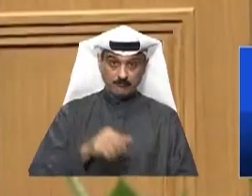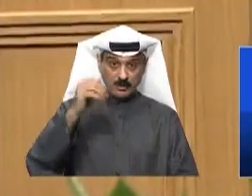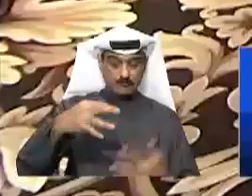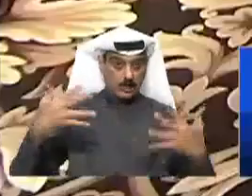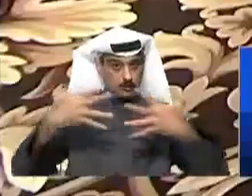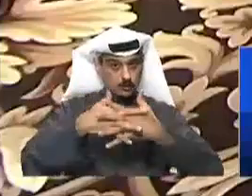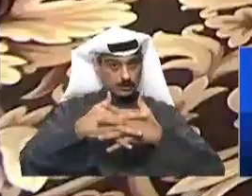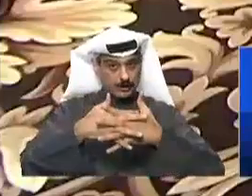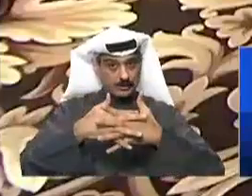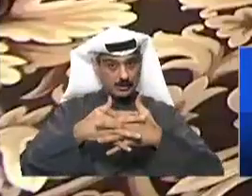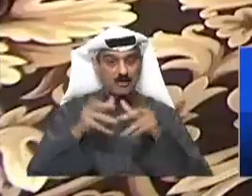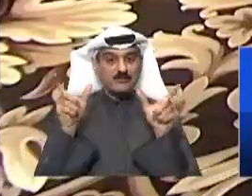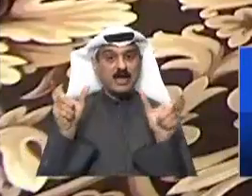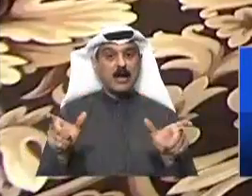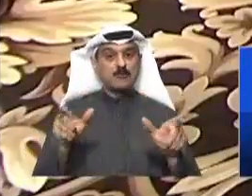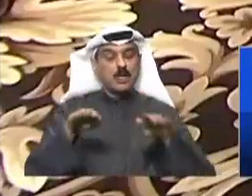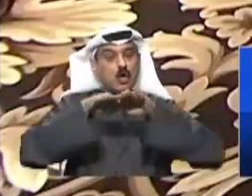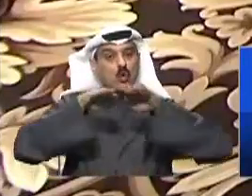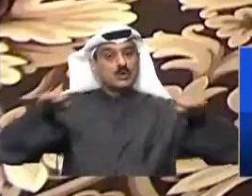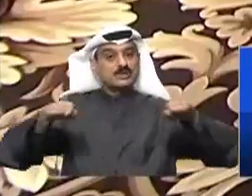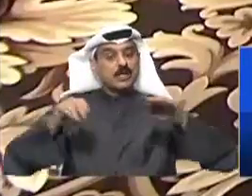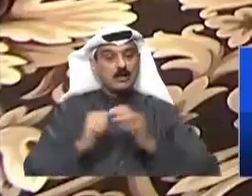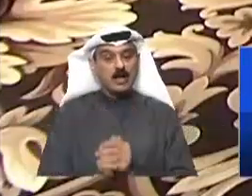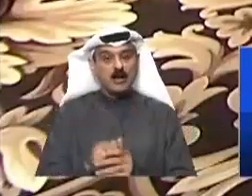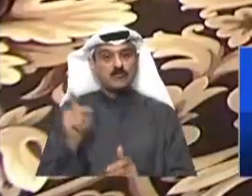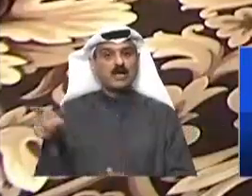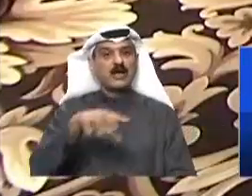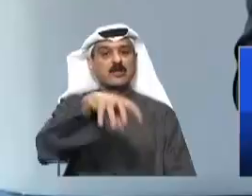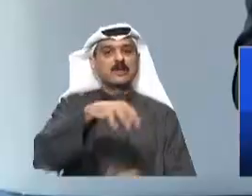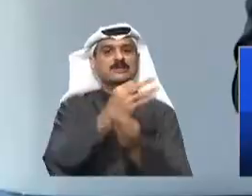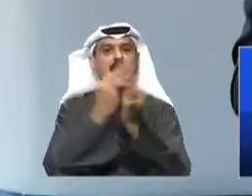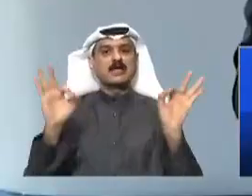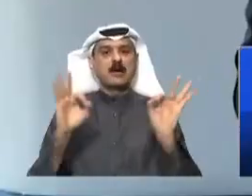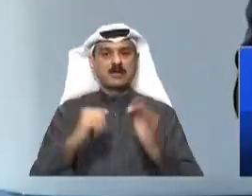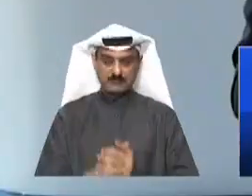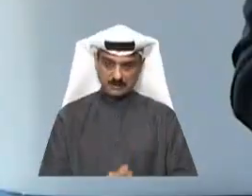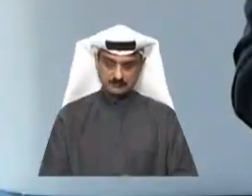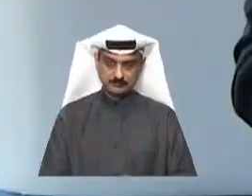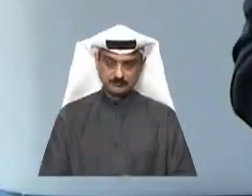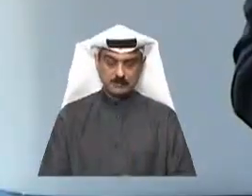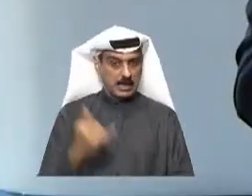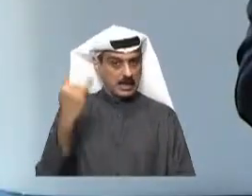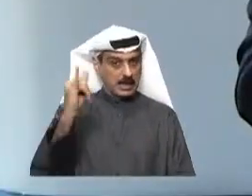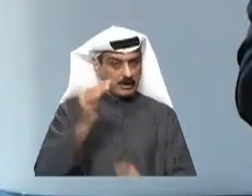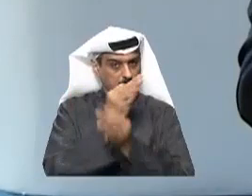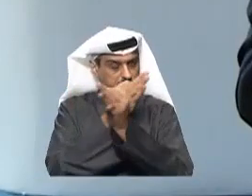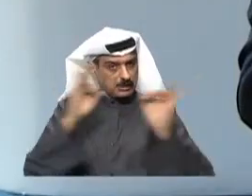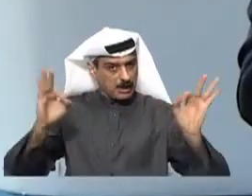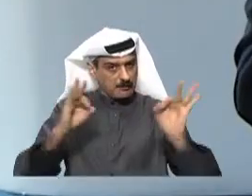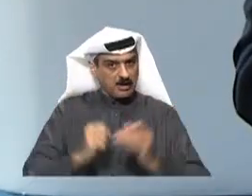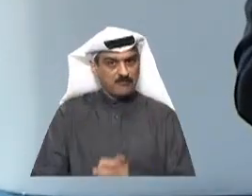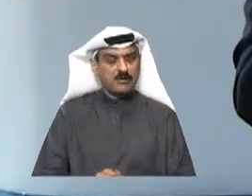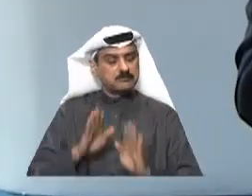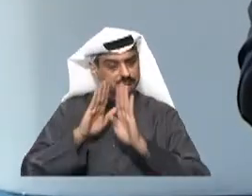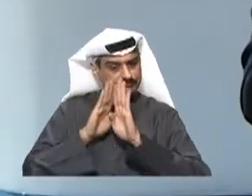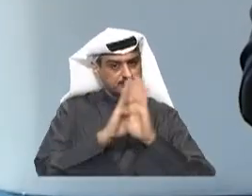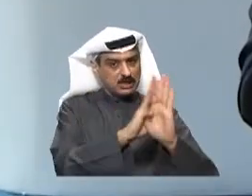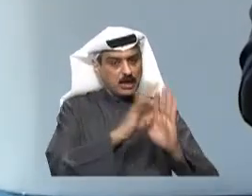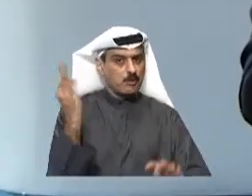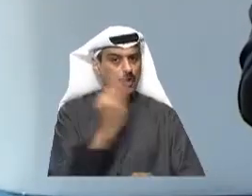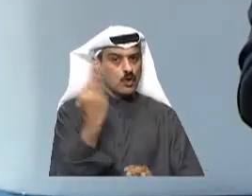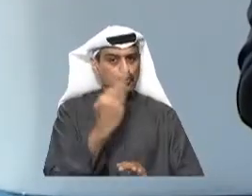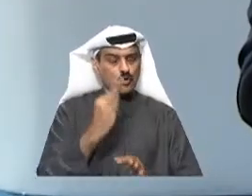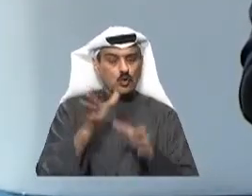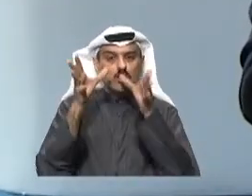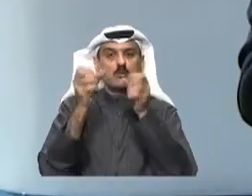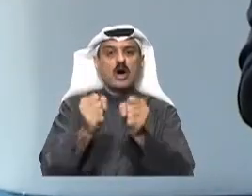المشاركون أمن واستقرار لكل المنطقة. تأكيد عربي وإقليمي على دعم العراق وضرورة المحافظة